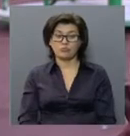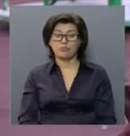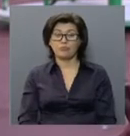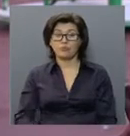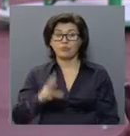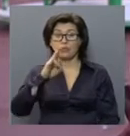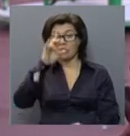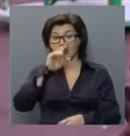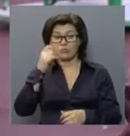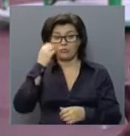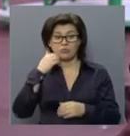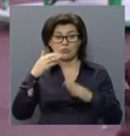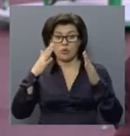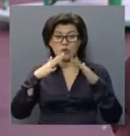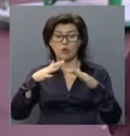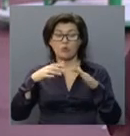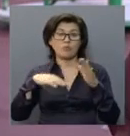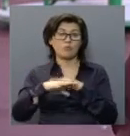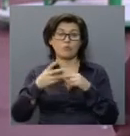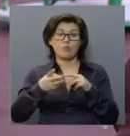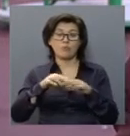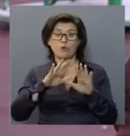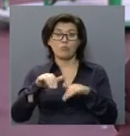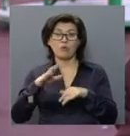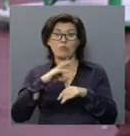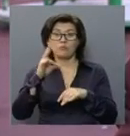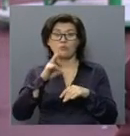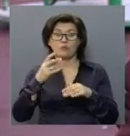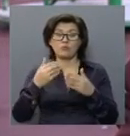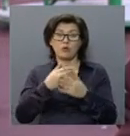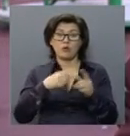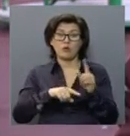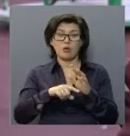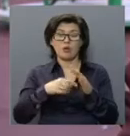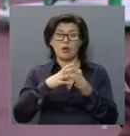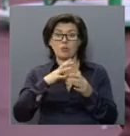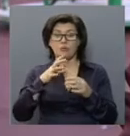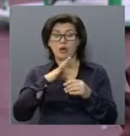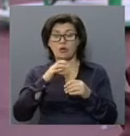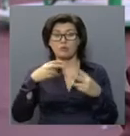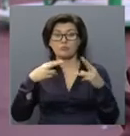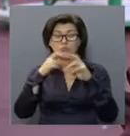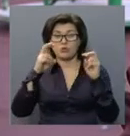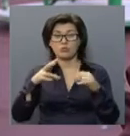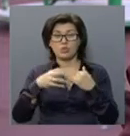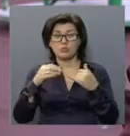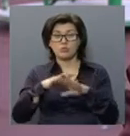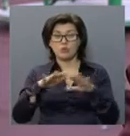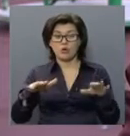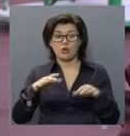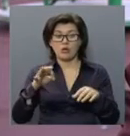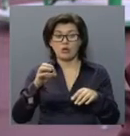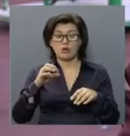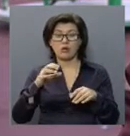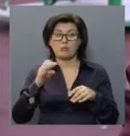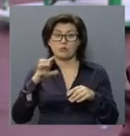Қазан айында ескі алаңды сүріп тастады да кетіп қалды. Кейін қарашаның басында қайтадан келіп, арнайы техниканың көмегімен жерді тегістеп, бетон құйды.